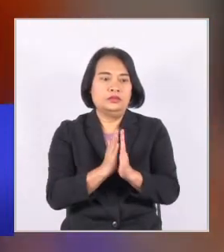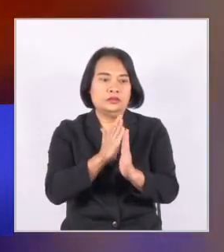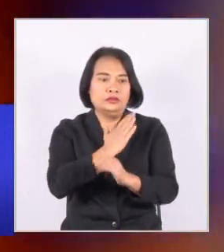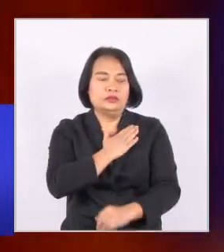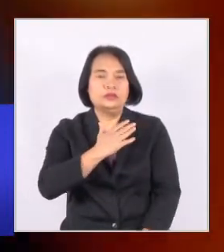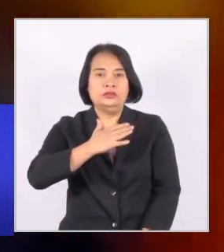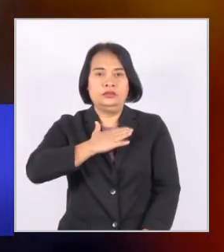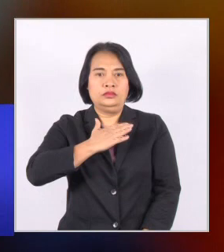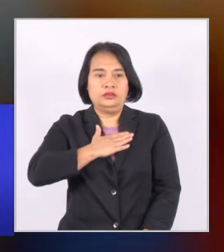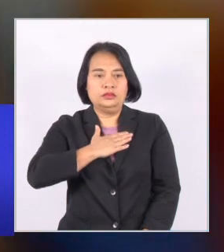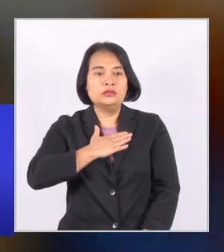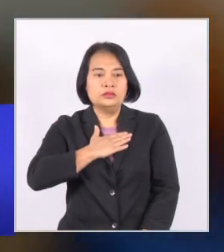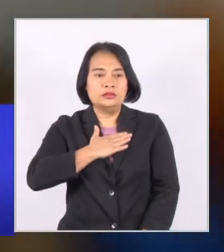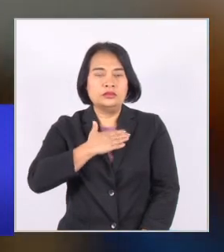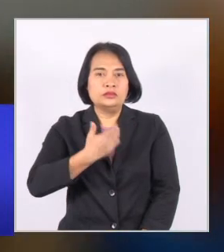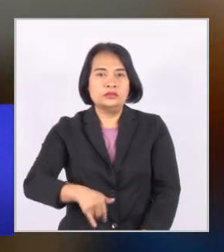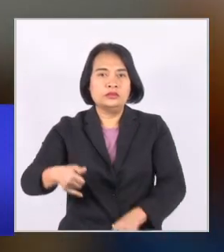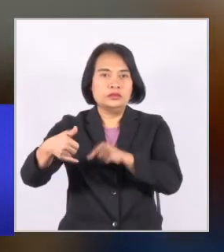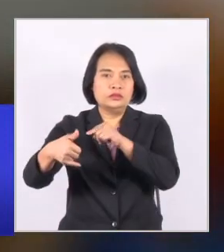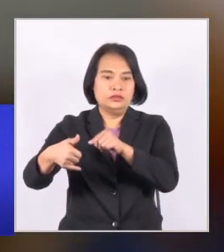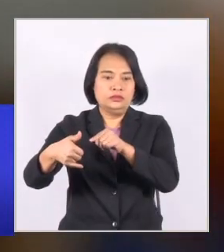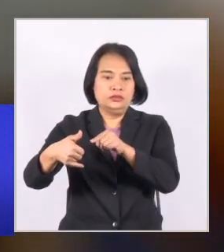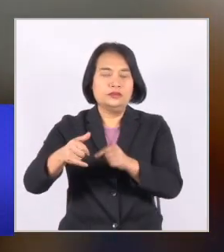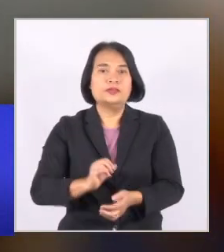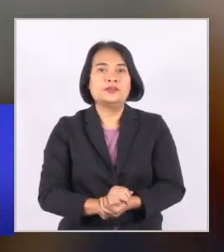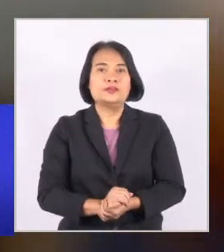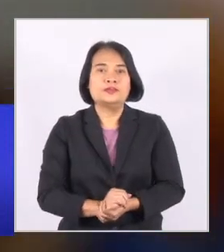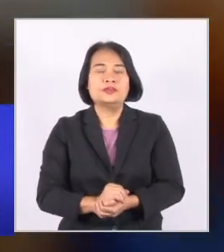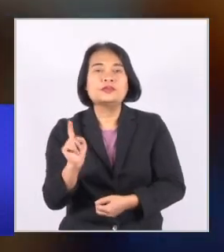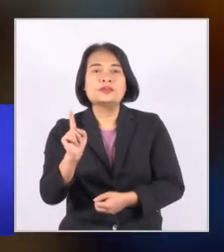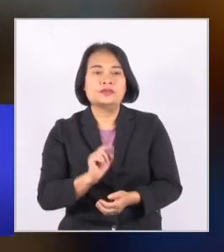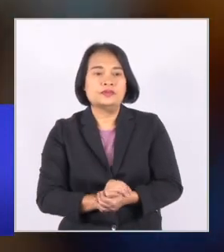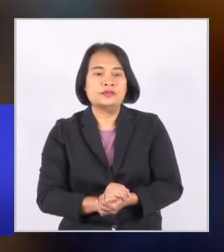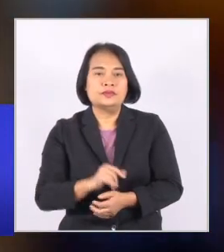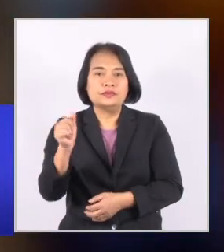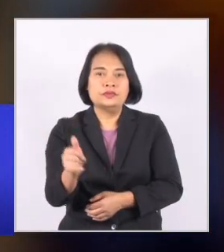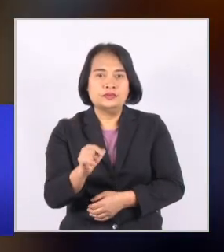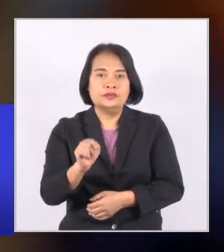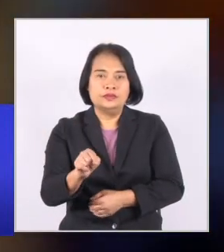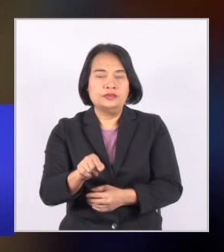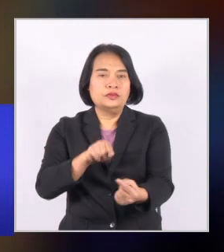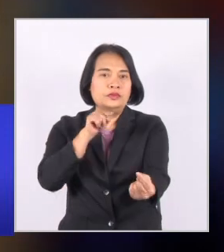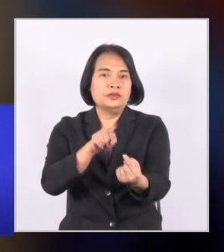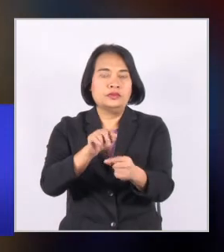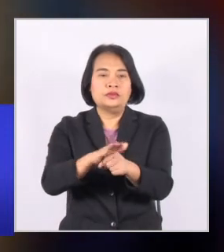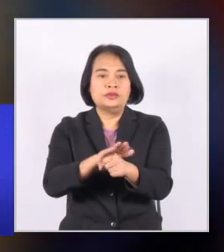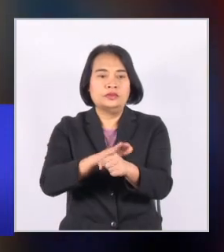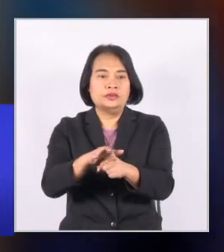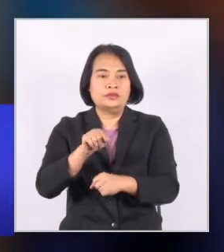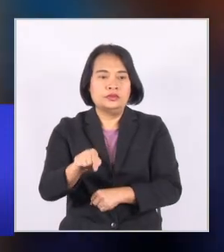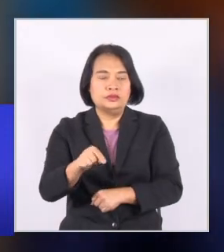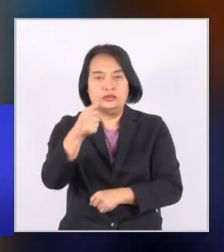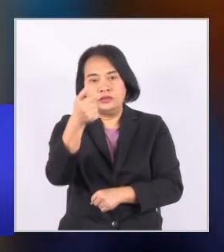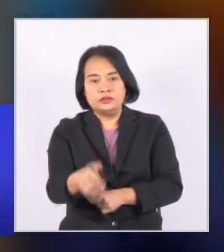าแต่ว่ารูปที่อยู่ด้านขวามือนะครับเนี่ยมาบินทับเส้นทาง มันจะทับรอยกันไม่ได้ ทับรอยไม่ได้